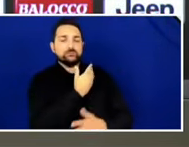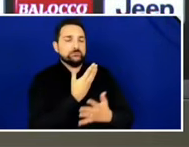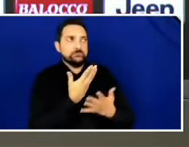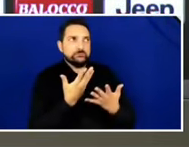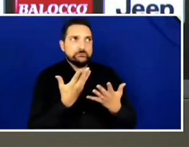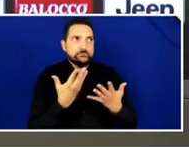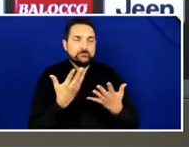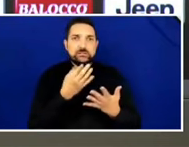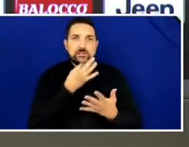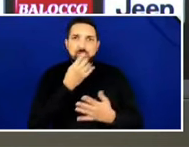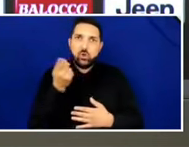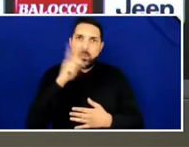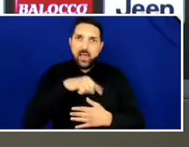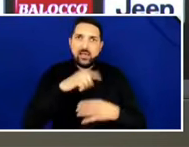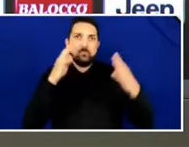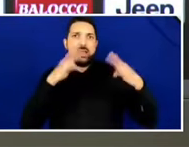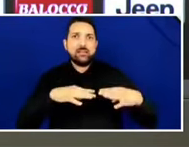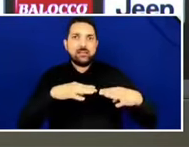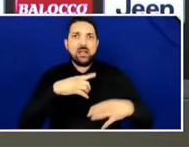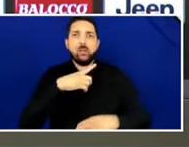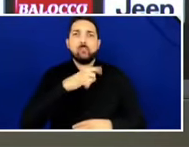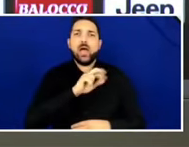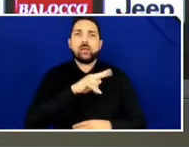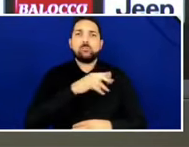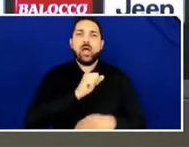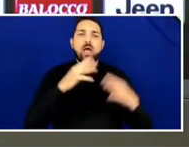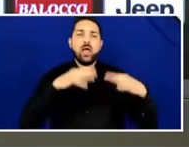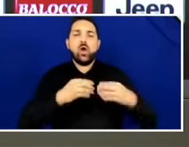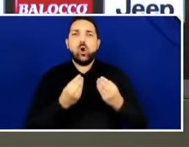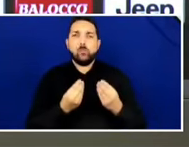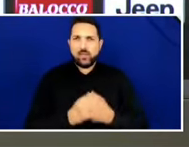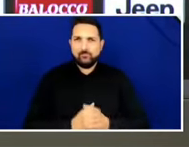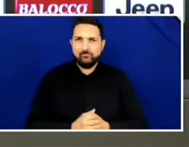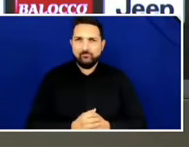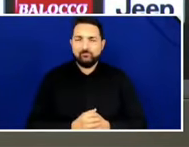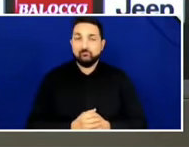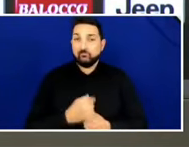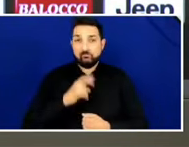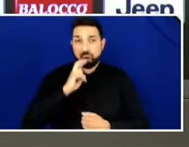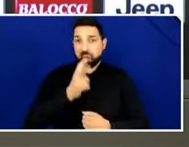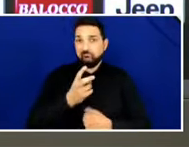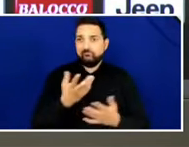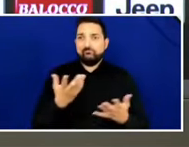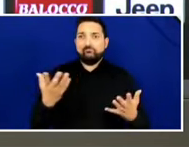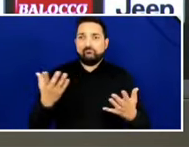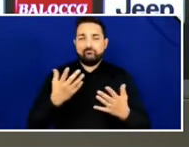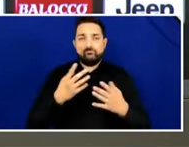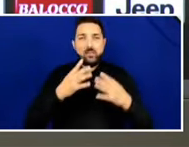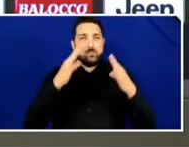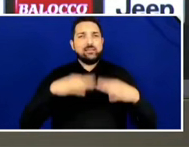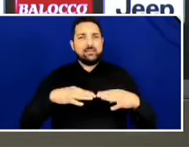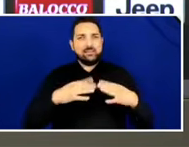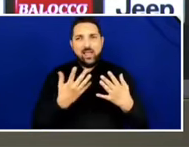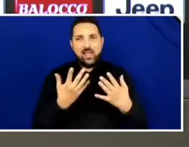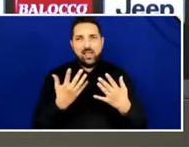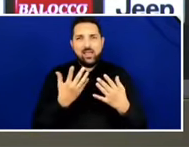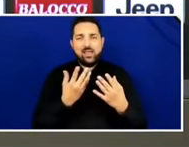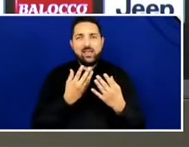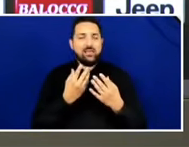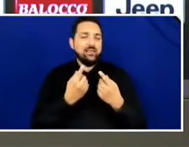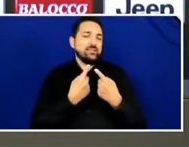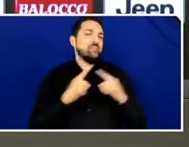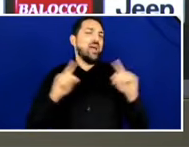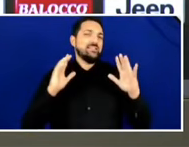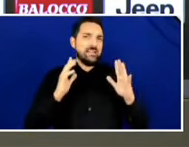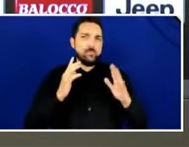Parma Grazie come sempre una partita diversa ma vogliamo competere vogliamo fare una grande prestazione per